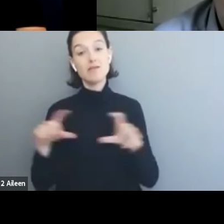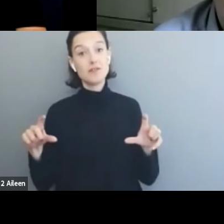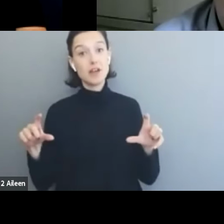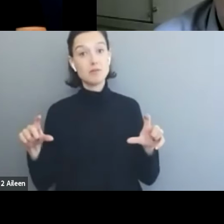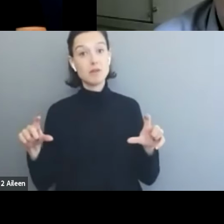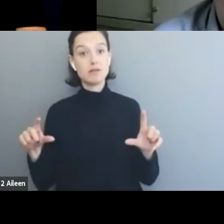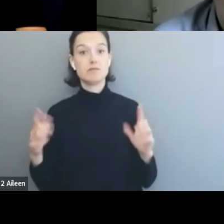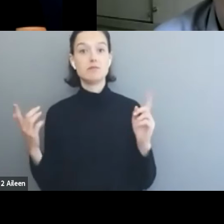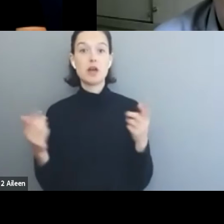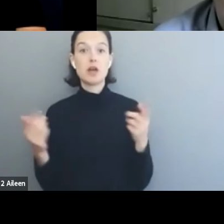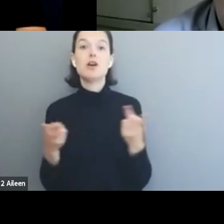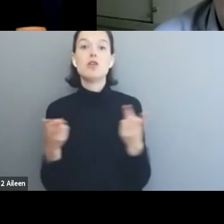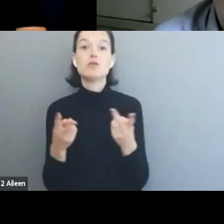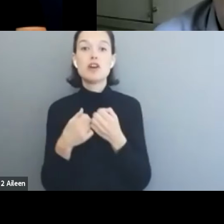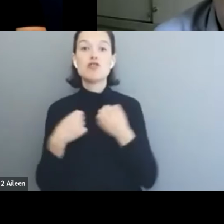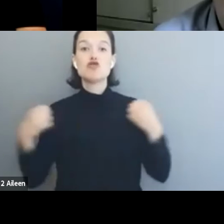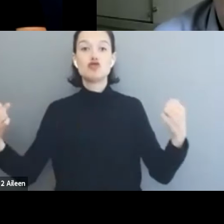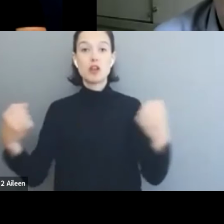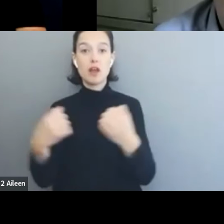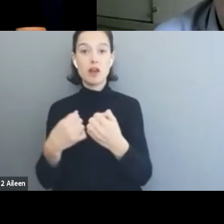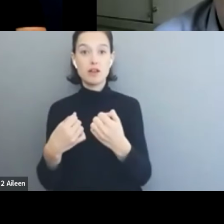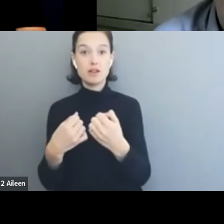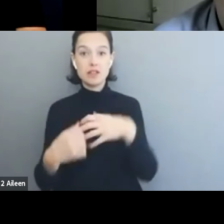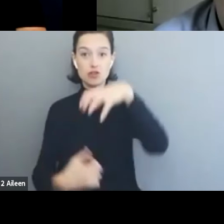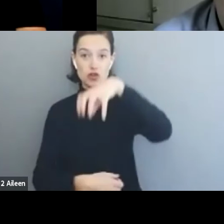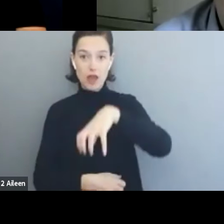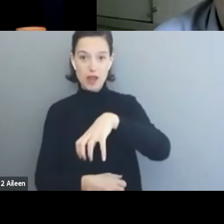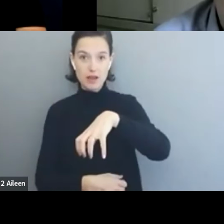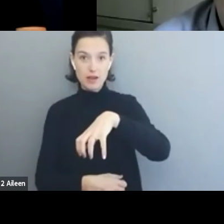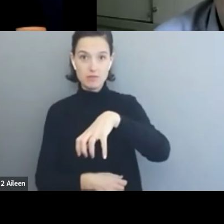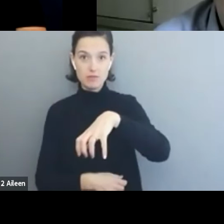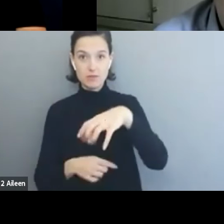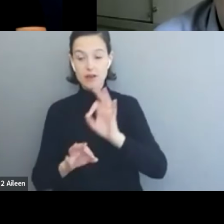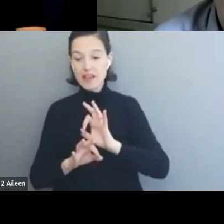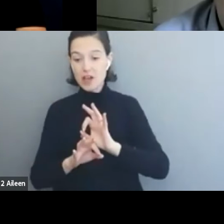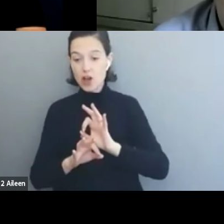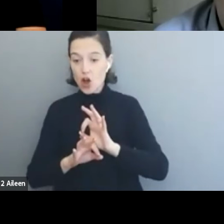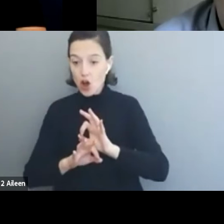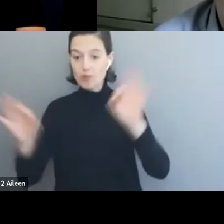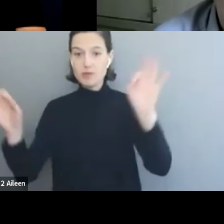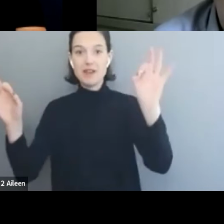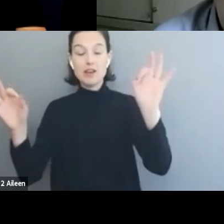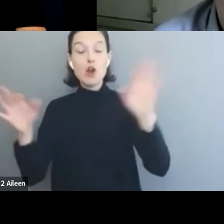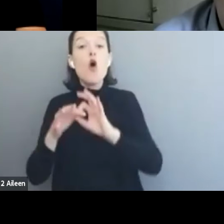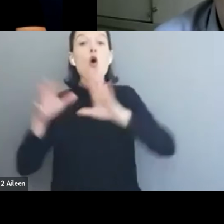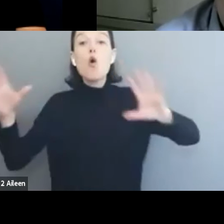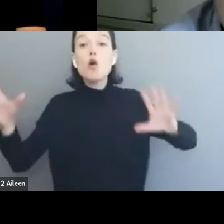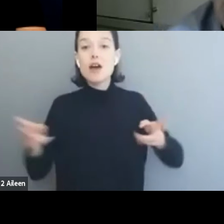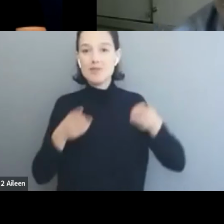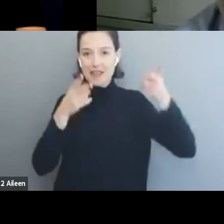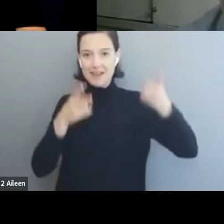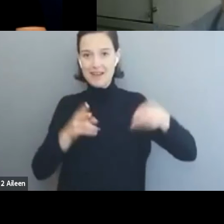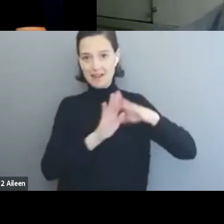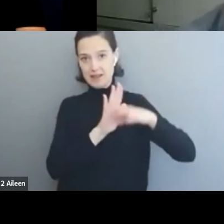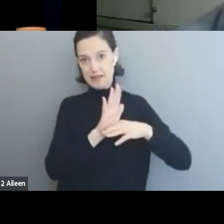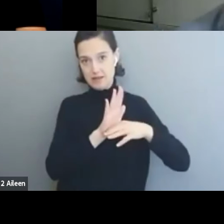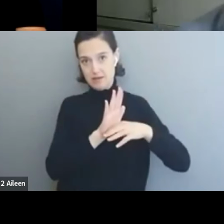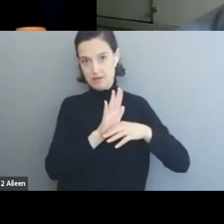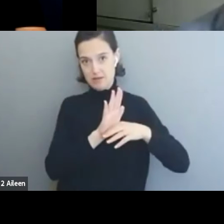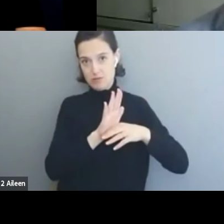auch staatlichen Stellen, hier etwas zu optimieren, unabhängig vom Rechtlichen. Und ich sehe, sowohl Klaus als auch Michael Wahl haben sich gemeldet, die